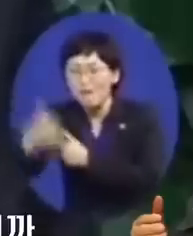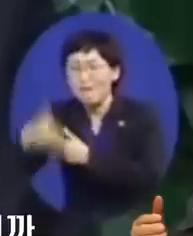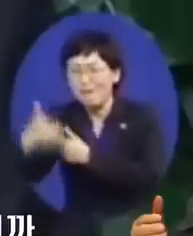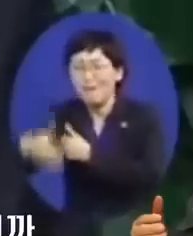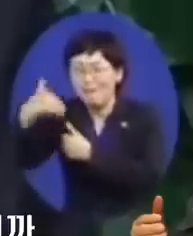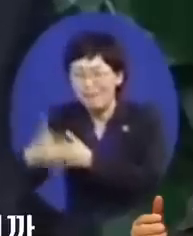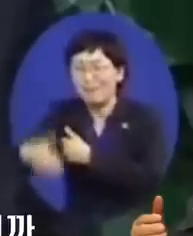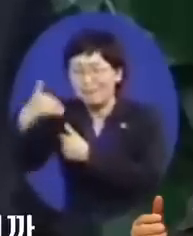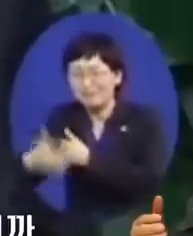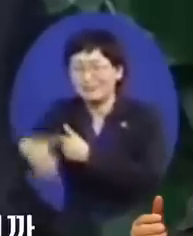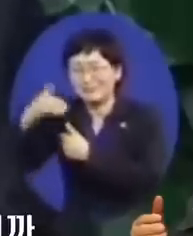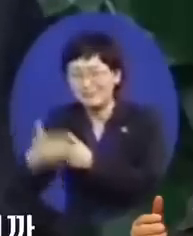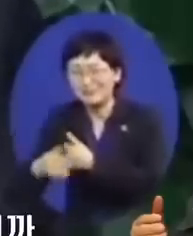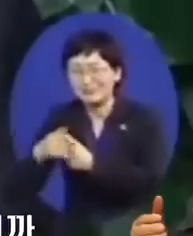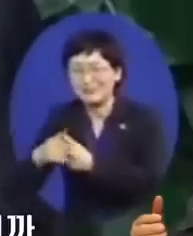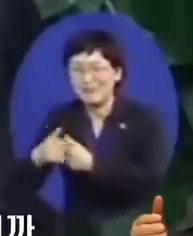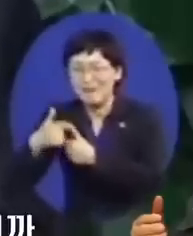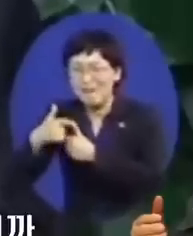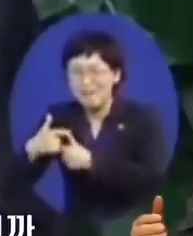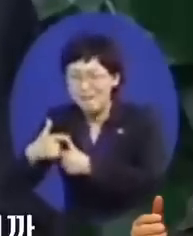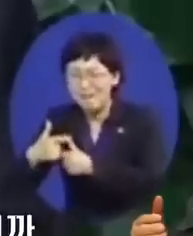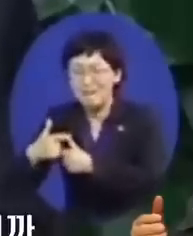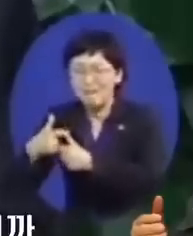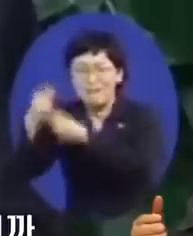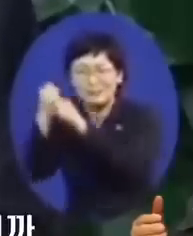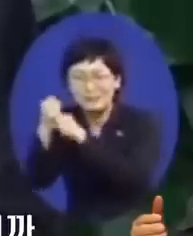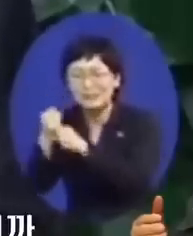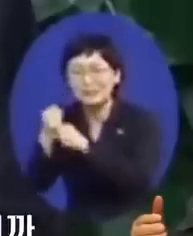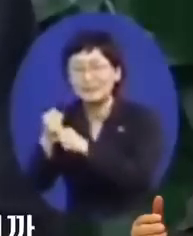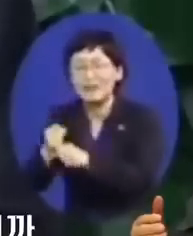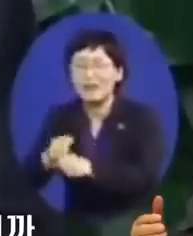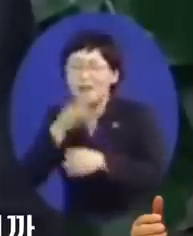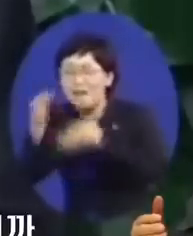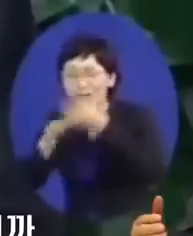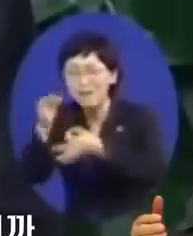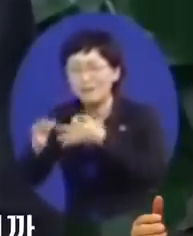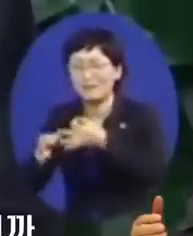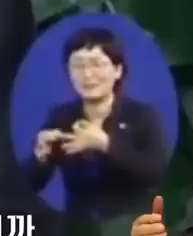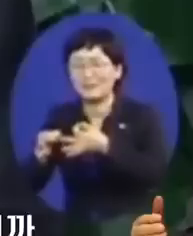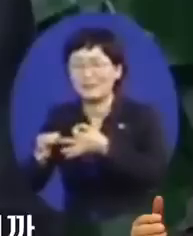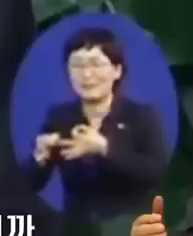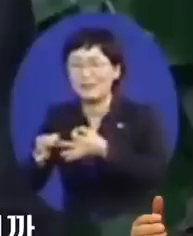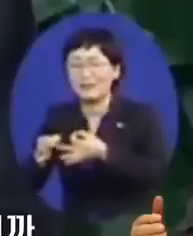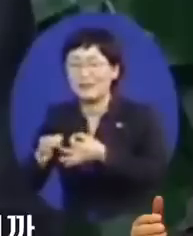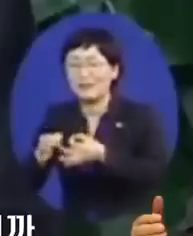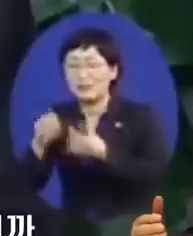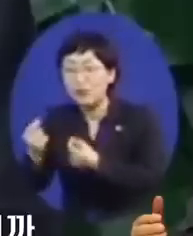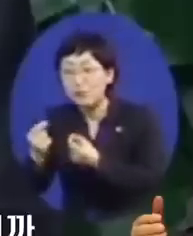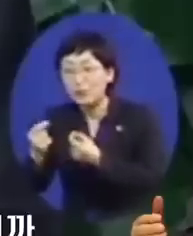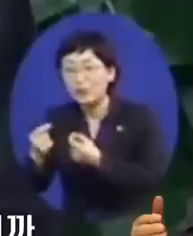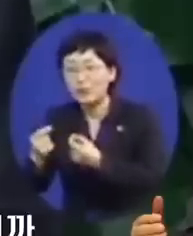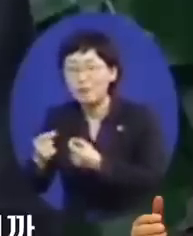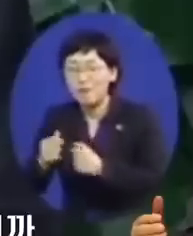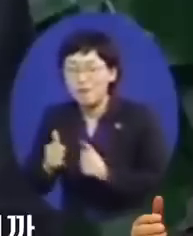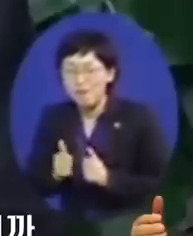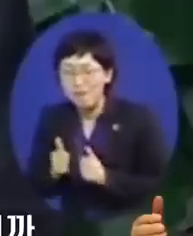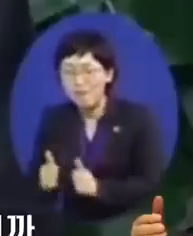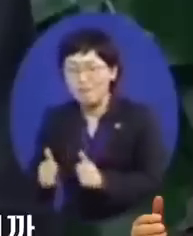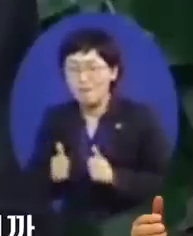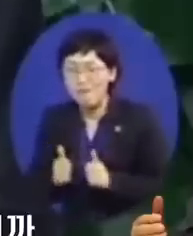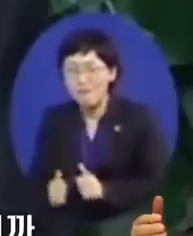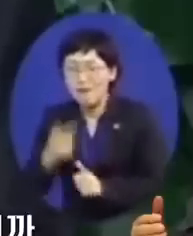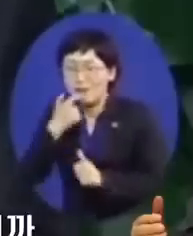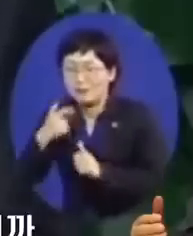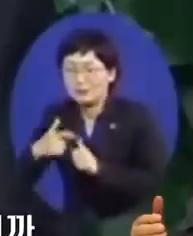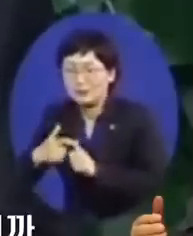또 구하고 매달리고 또 매달리고 외치고 또 외치고 이러한 꾸준하고 인내력을